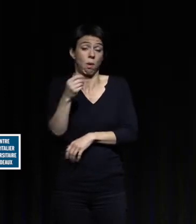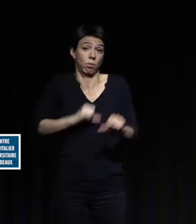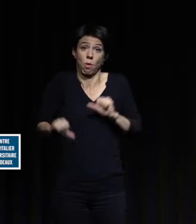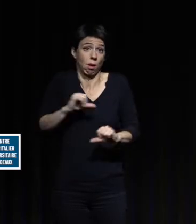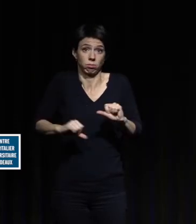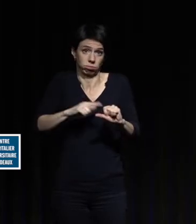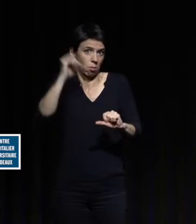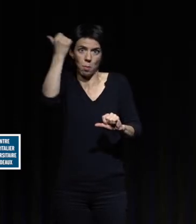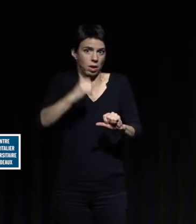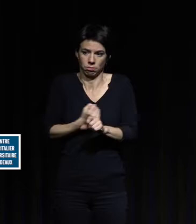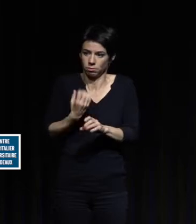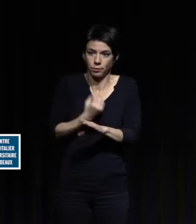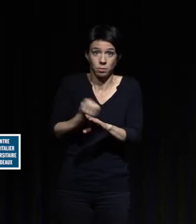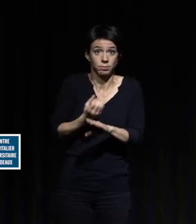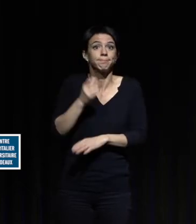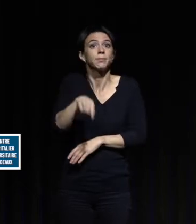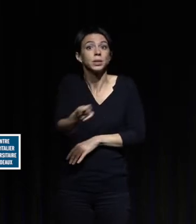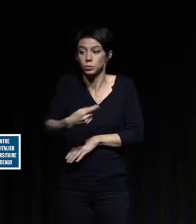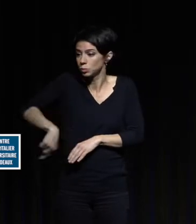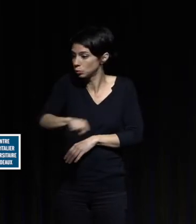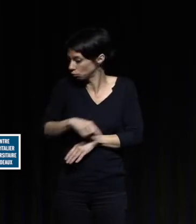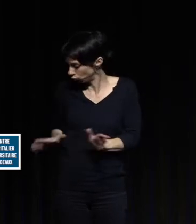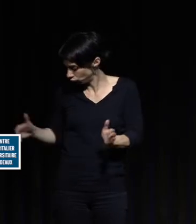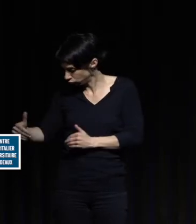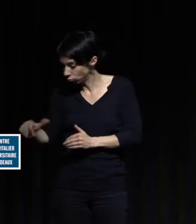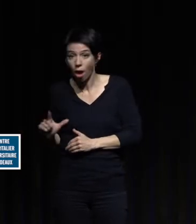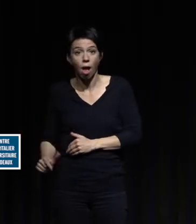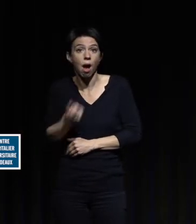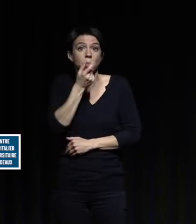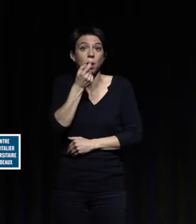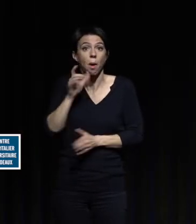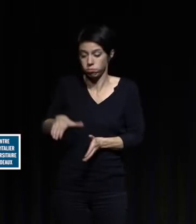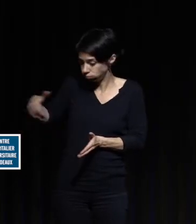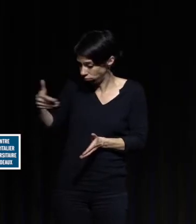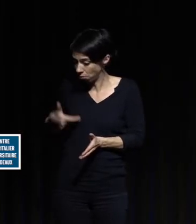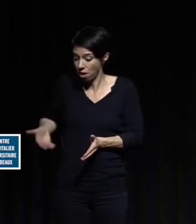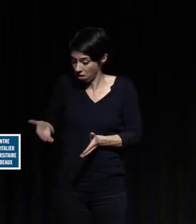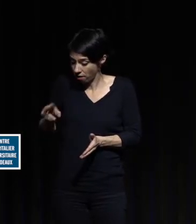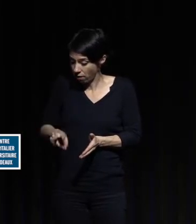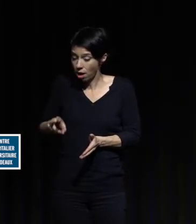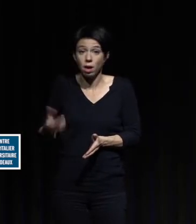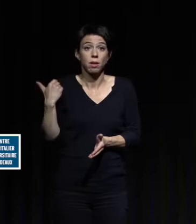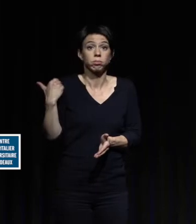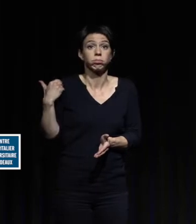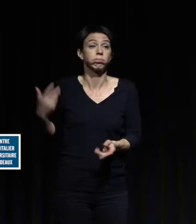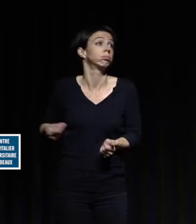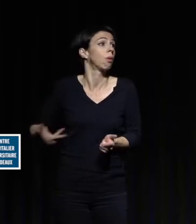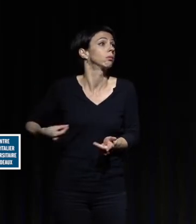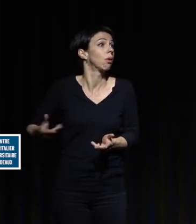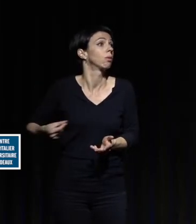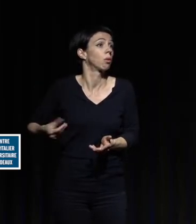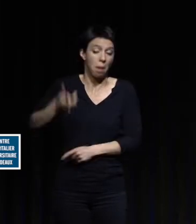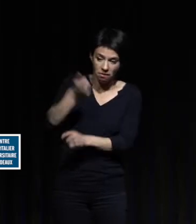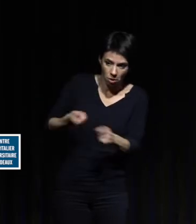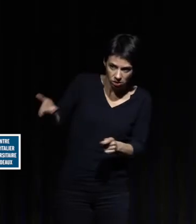premier palier. Ces antalgiques sont tellement anciens qu'on ne dispose pas d'études prouvant leur efficacité, vous le voyez. Et puis lorsque ça suffit pas,